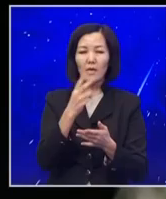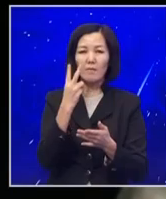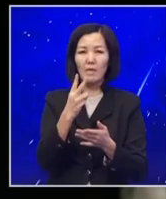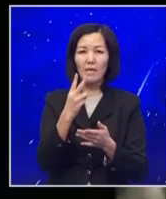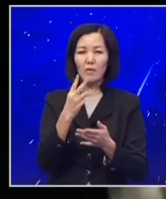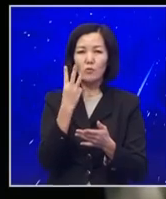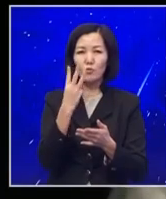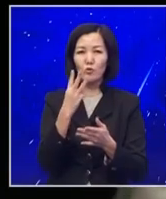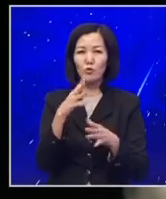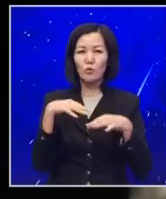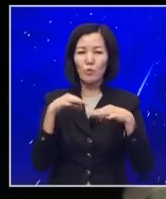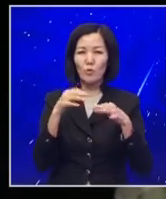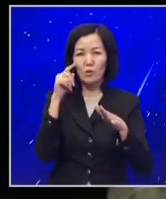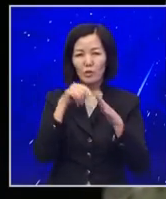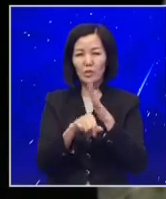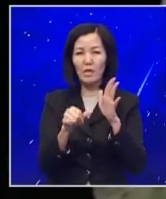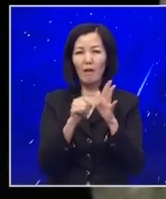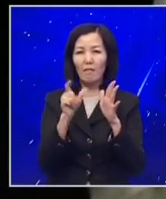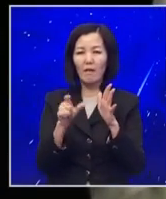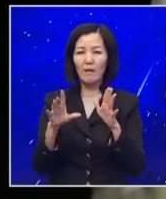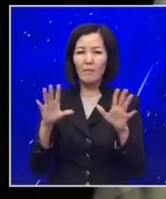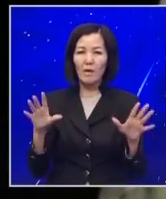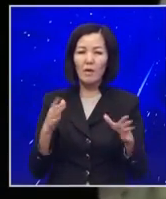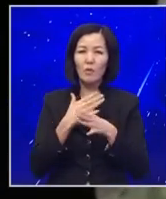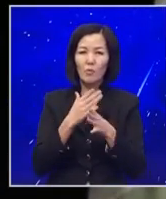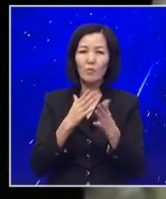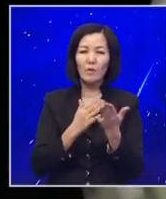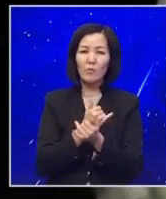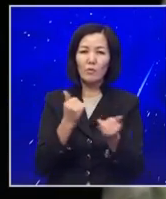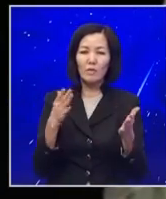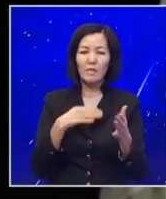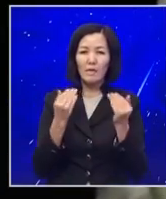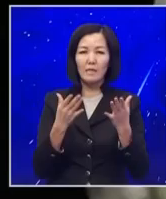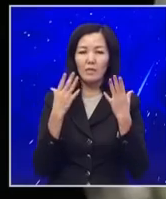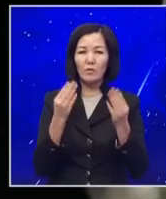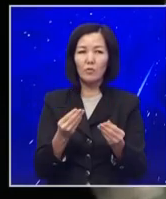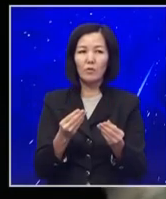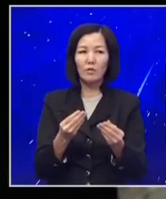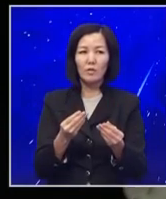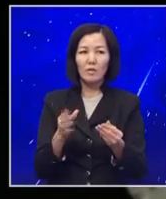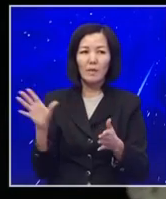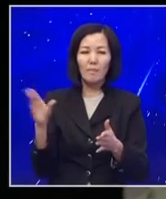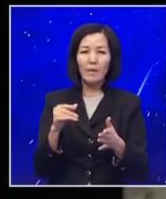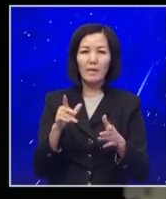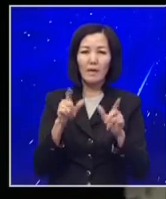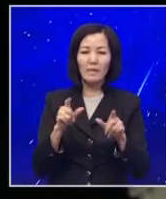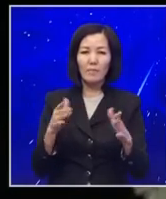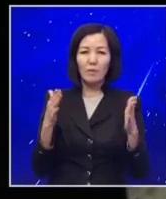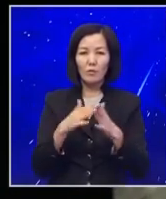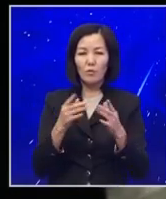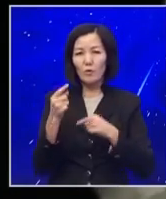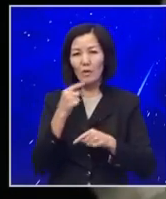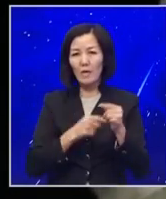машина шығарылып, ішіндегі 6 адамға көмек көрсетілді. Қазіргі уақытта барлық тұрғындар үйіне